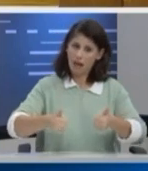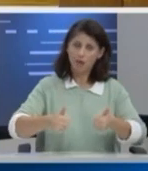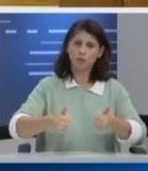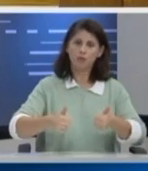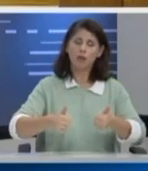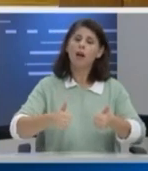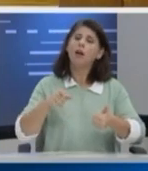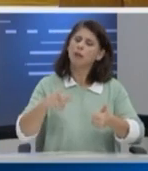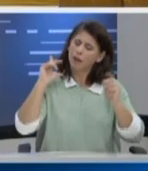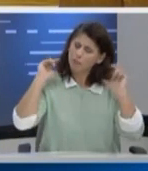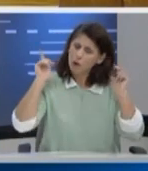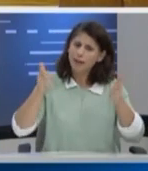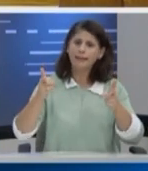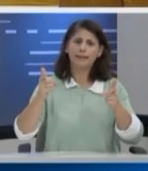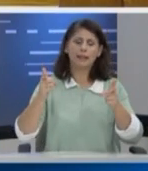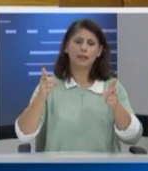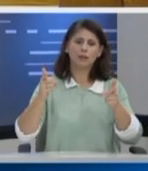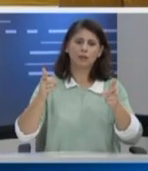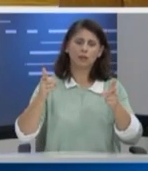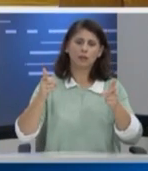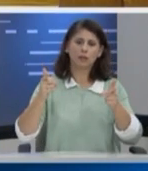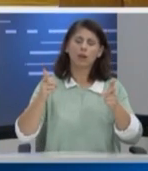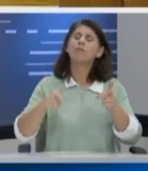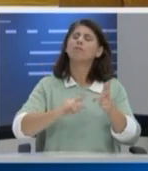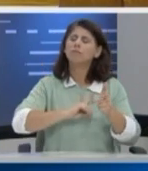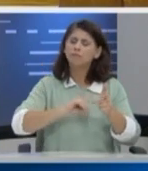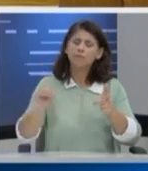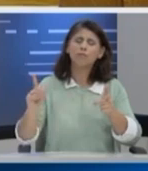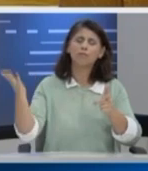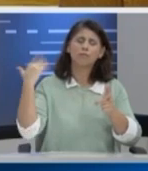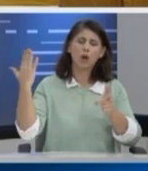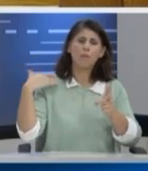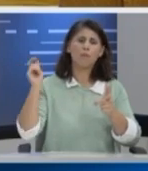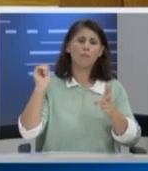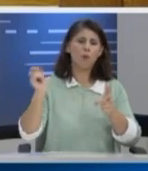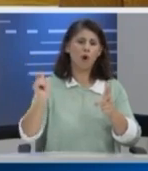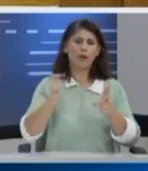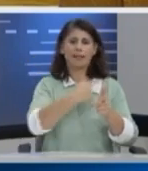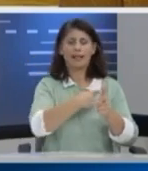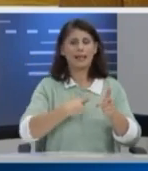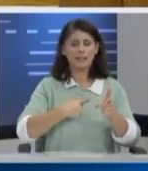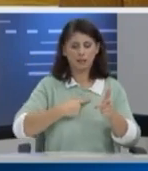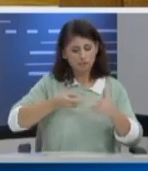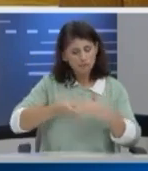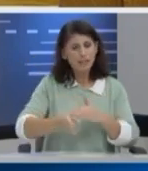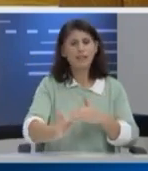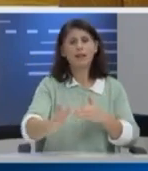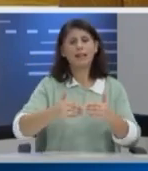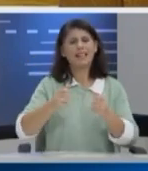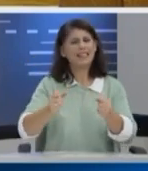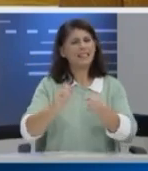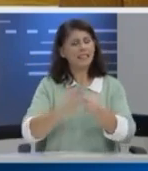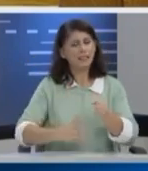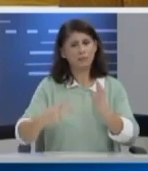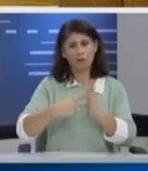θάρρους και δημοκρατίας που καμιά από τις προηγούμενες πολιτικές ηγεσίες μέσα στην κρίση, από